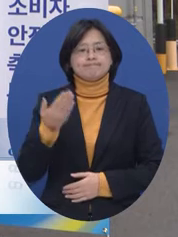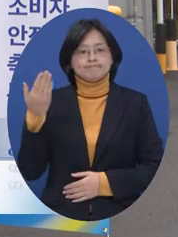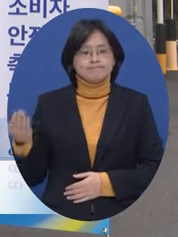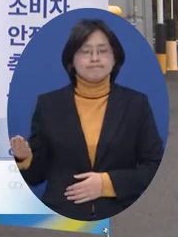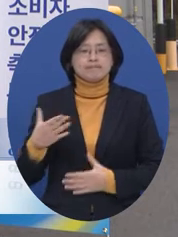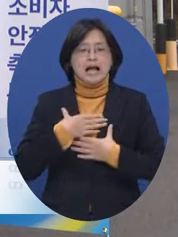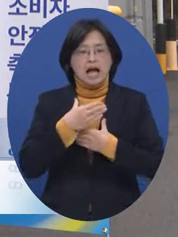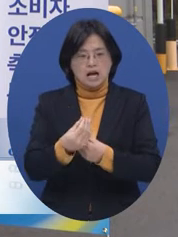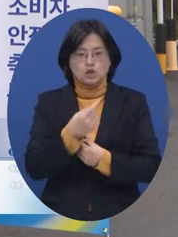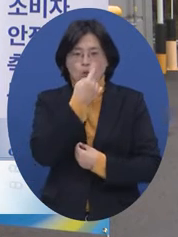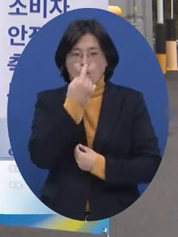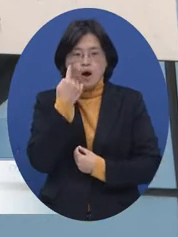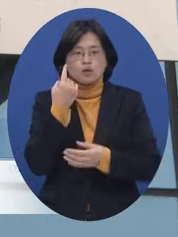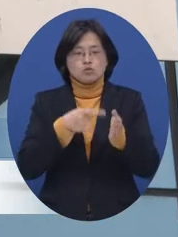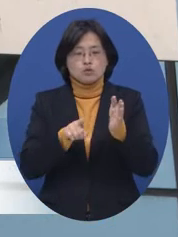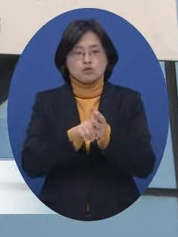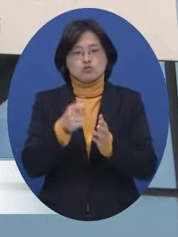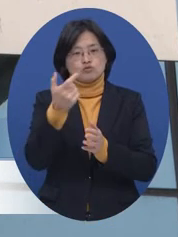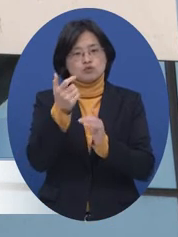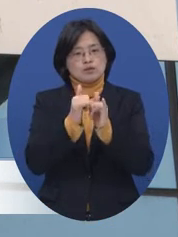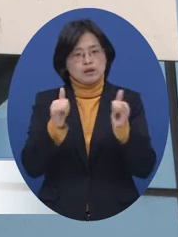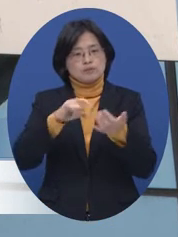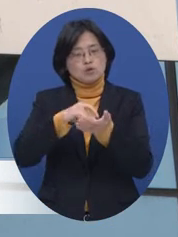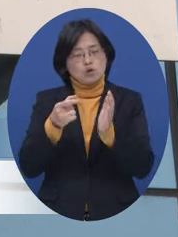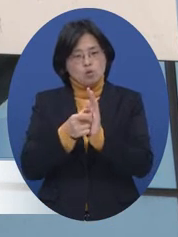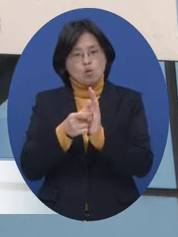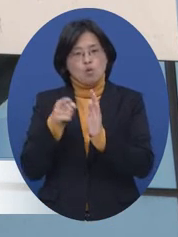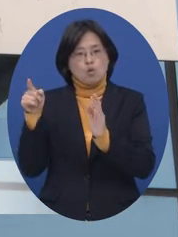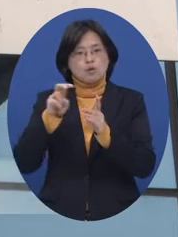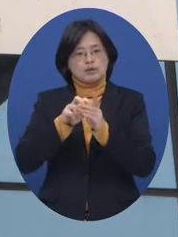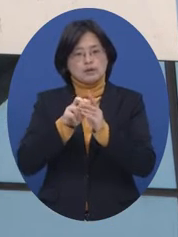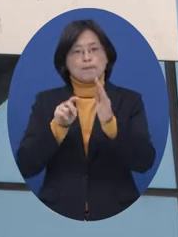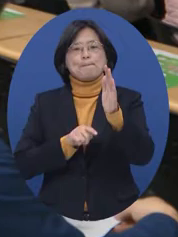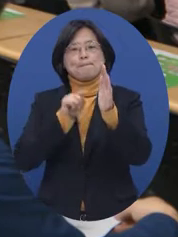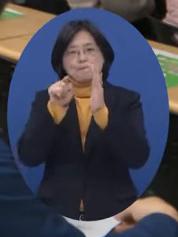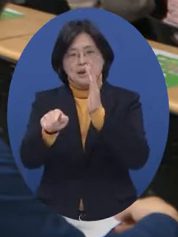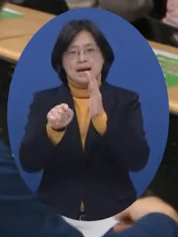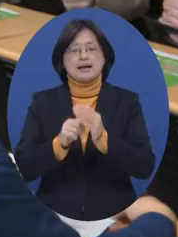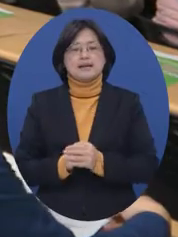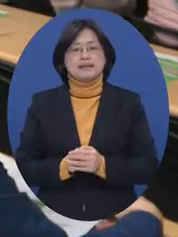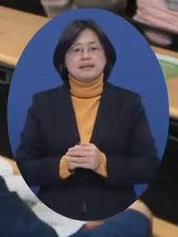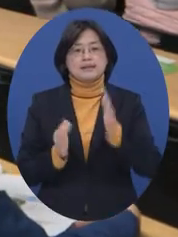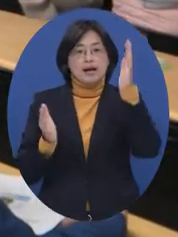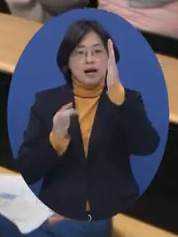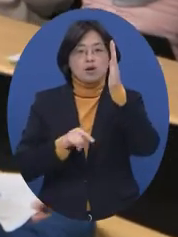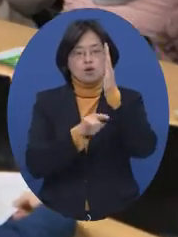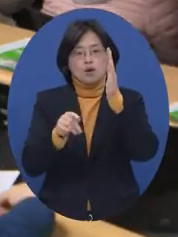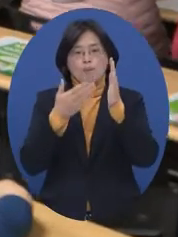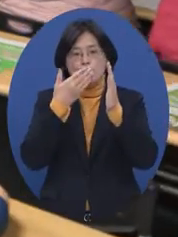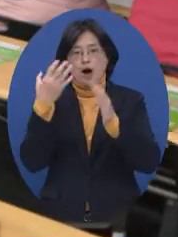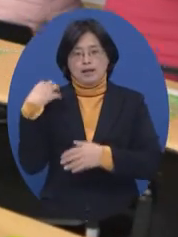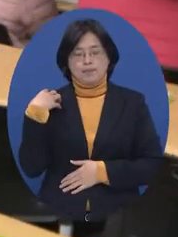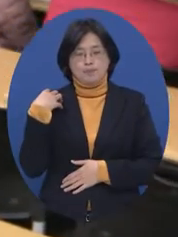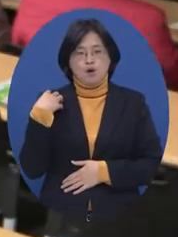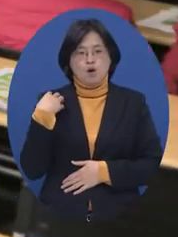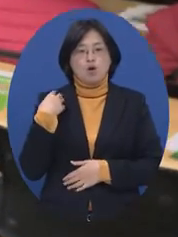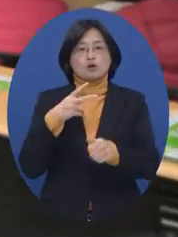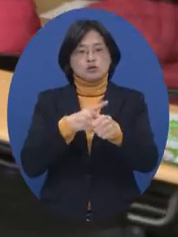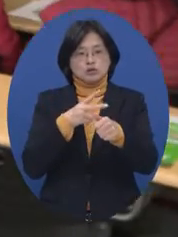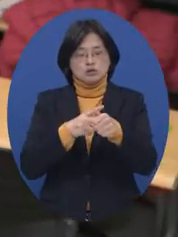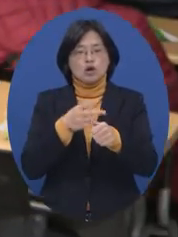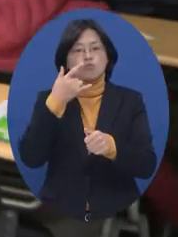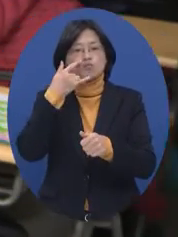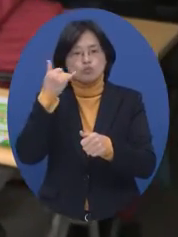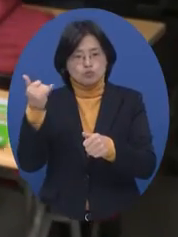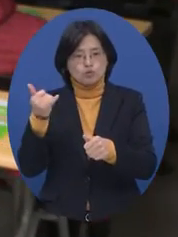축산물 안전을 확인하기 위해 60여 명의 시민들이 축산물 가공센터를 찾았습니다. 학교에서 급식을 담당하는 영양교사와 학부모,